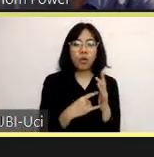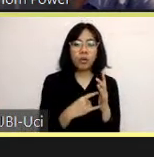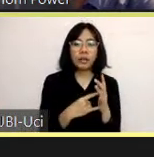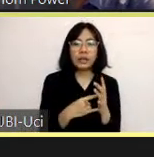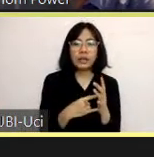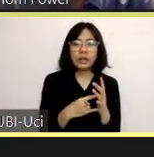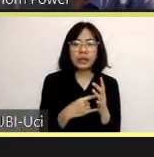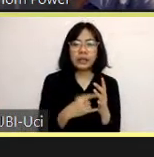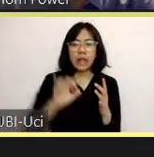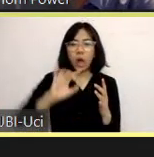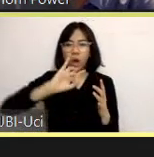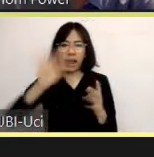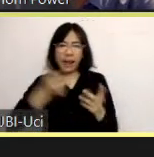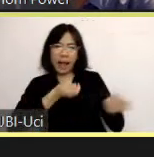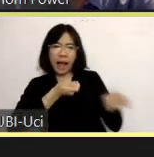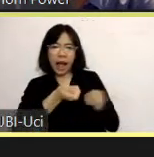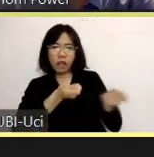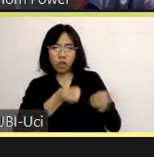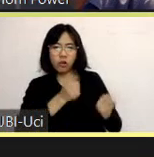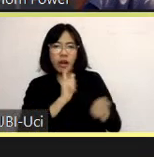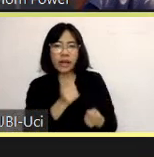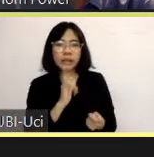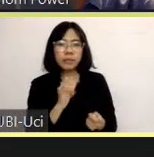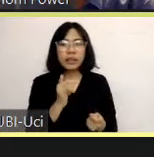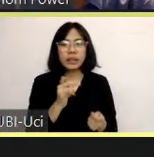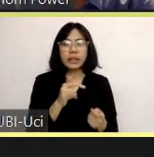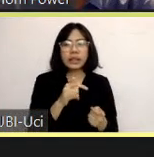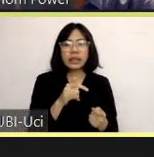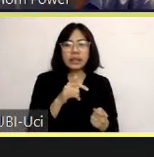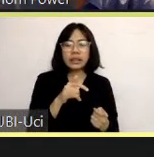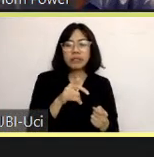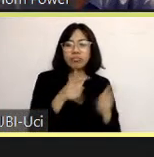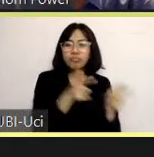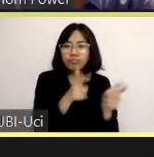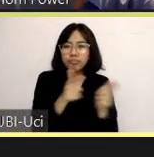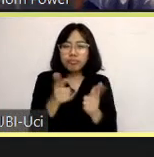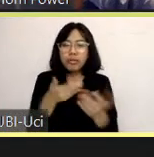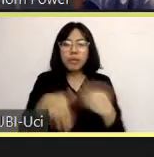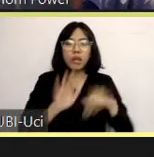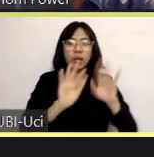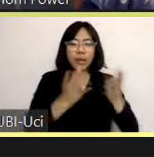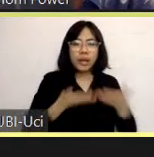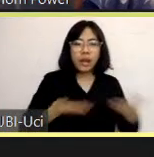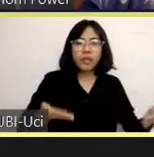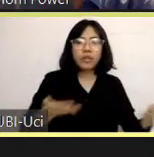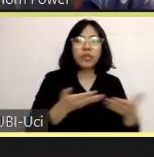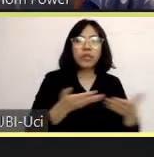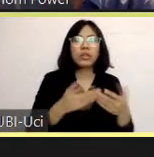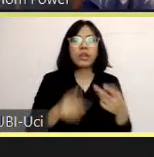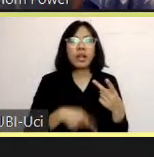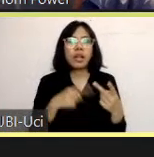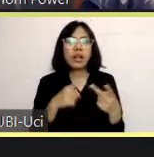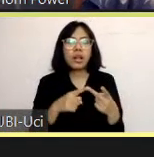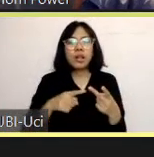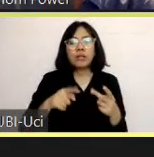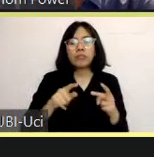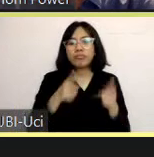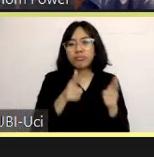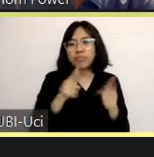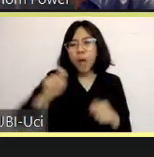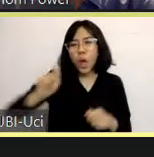yaitu weaponization of social media, weaponization of law, dan weaponization of technology, sehingga online civic